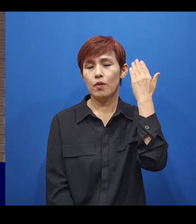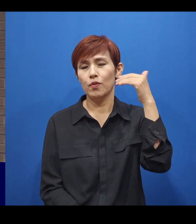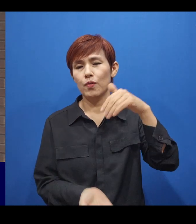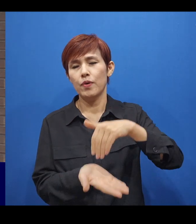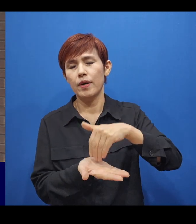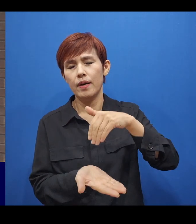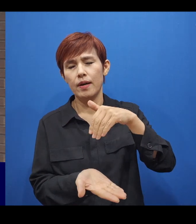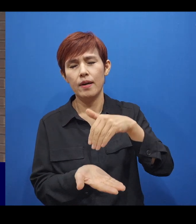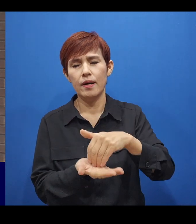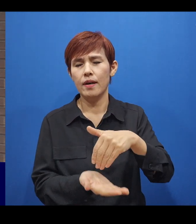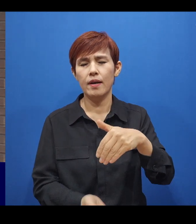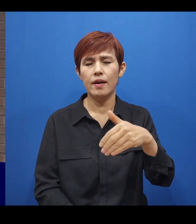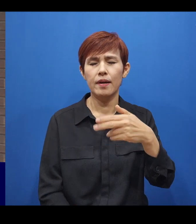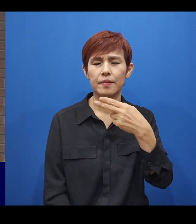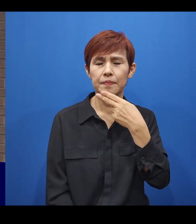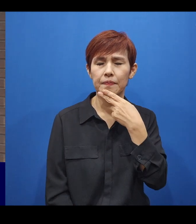가장